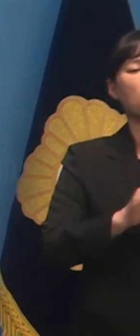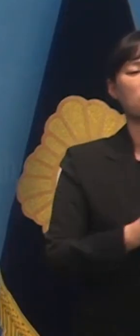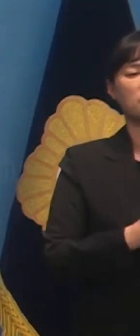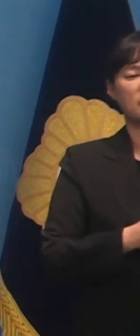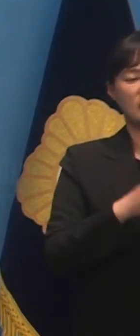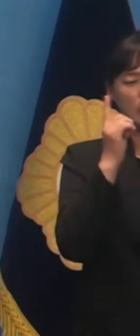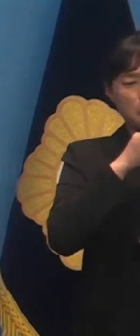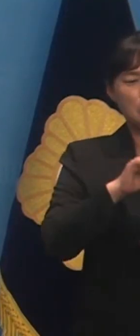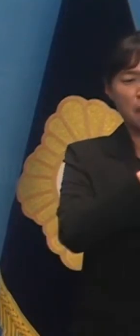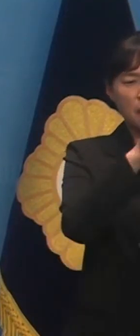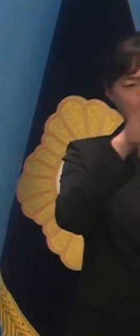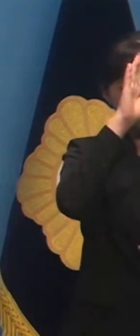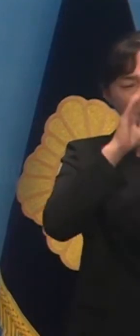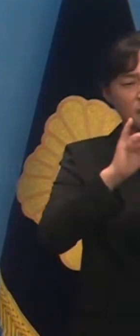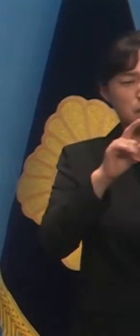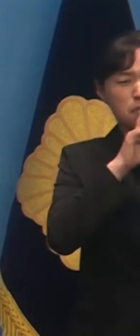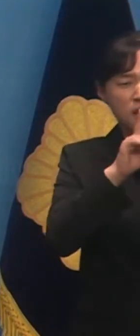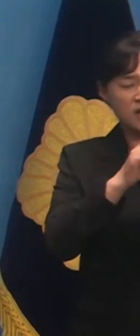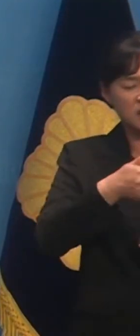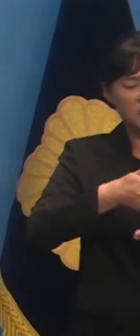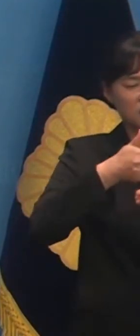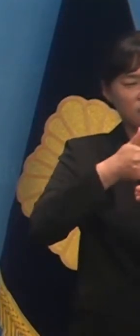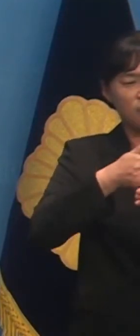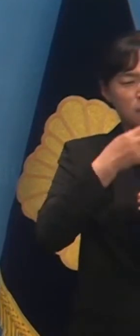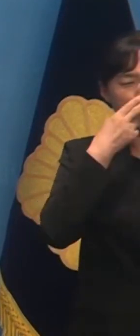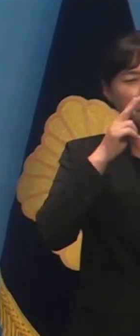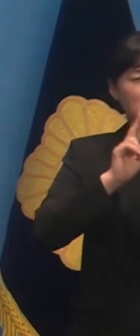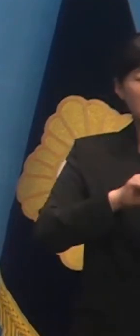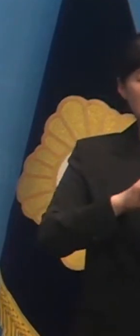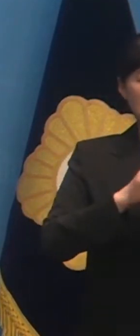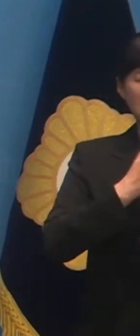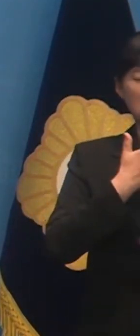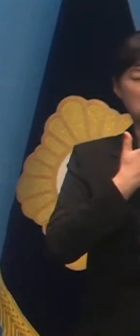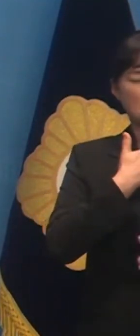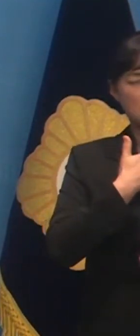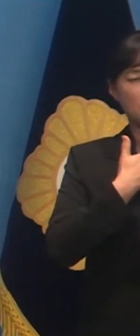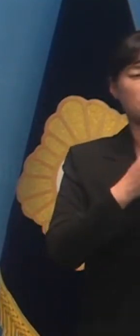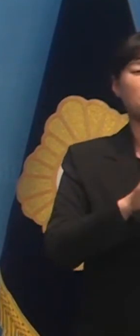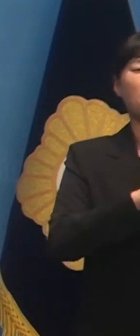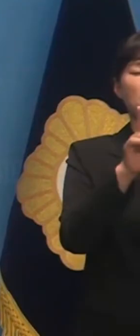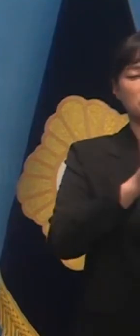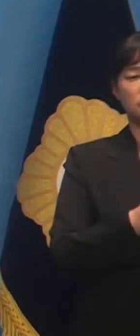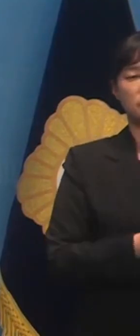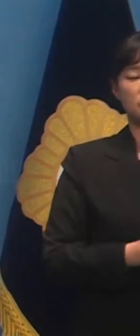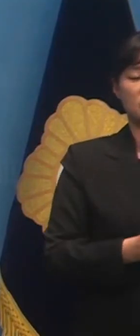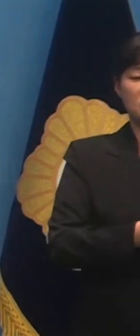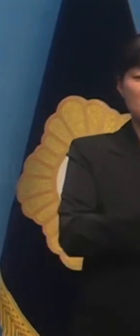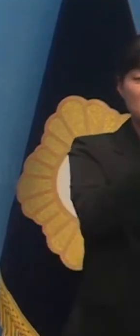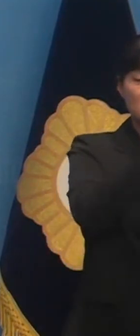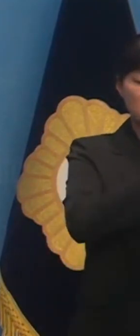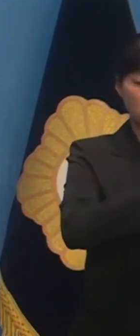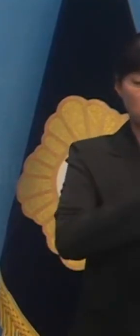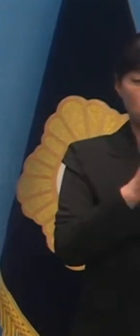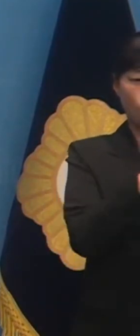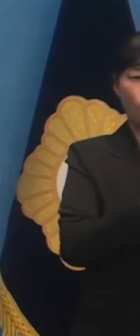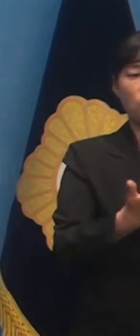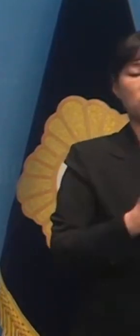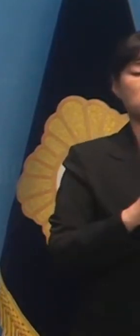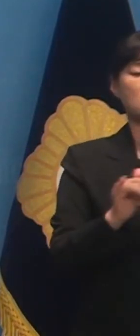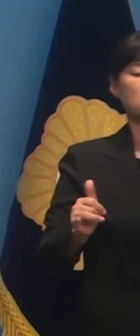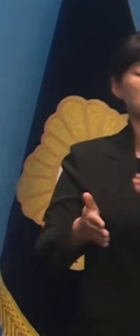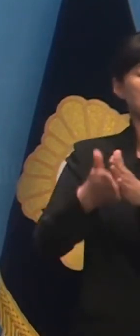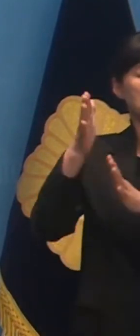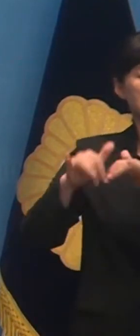환자 등의 발언은 인격 모독과 혐오 표현의 그 자체입니다. 시의원이라는 공직자가 시민을